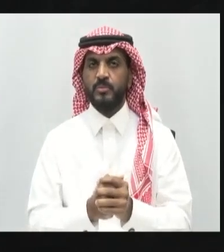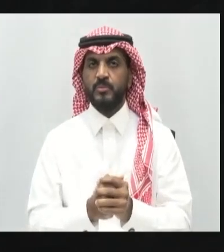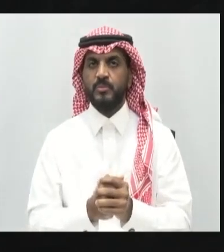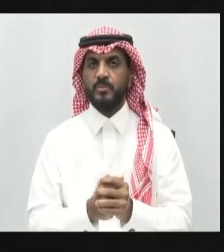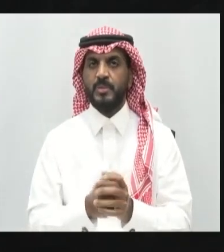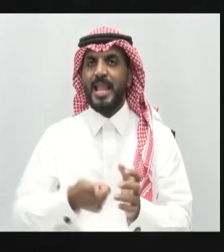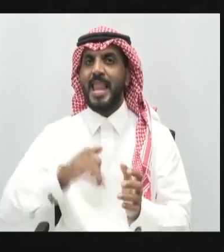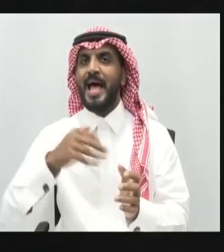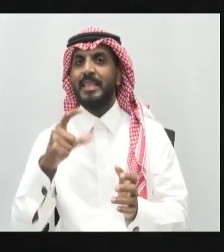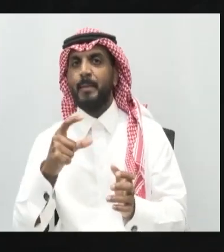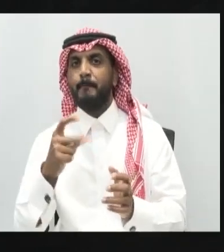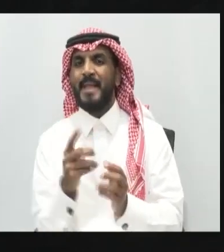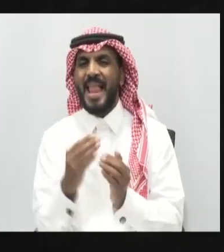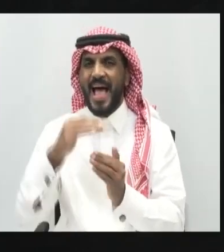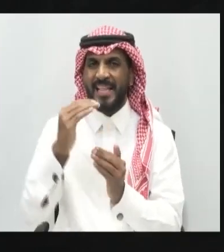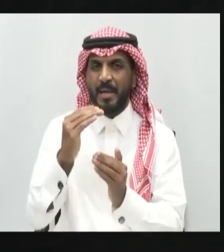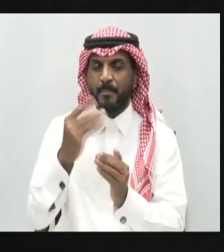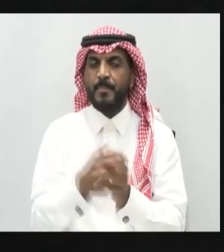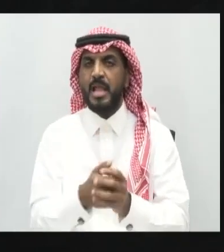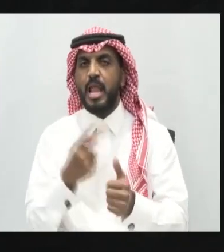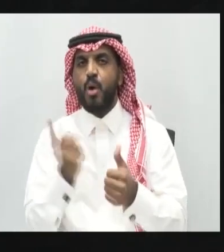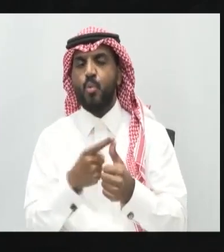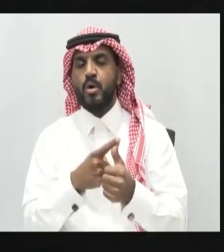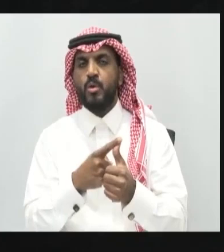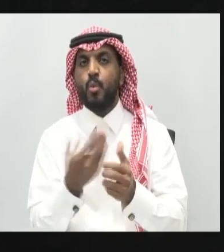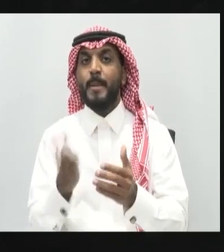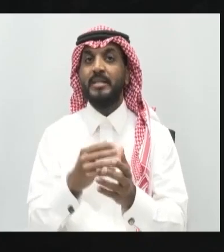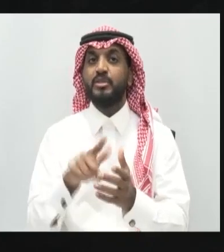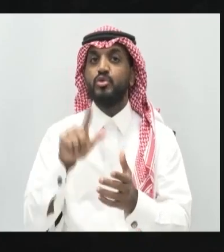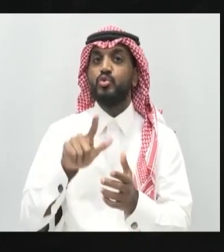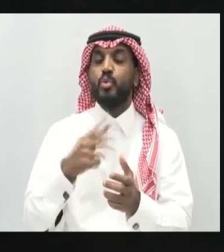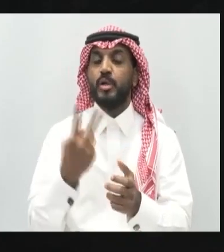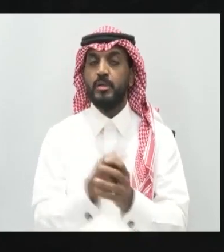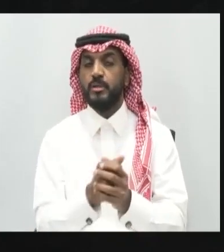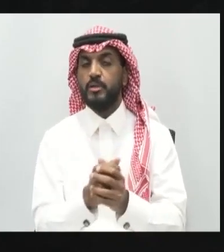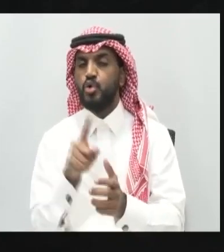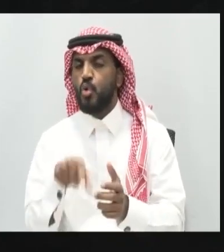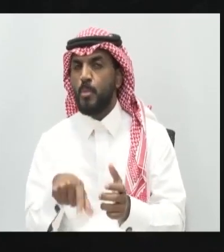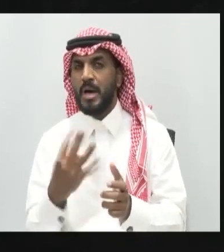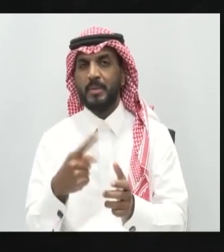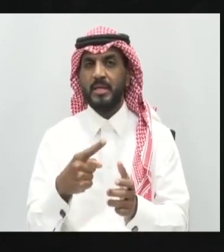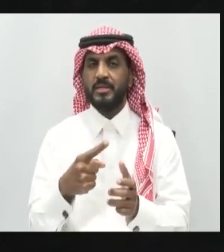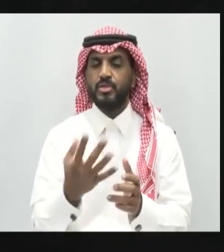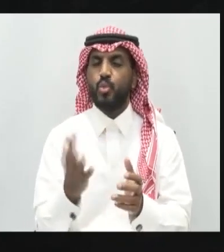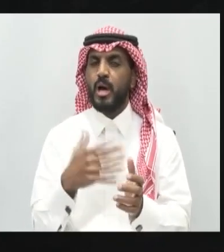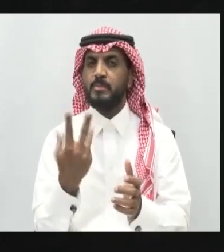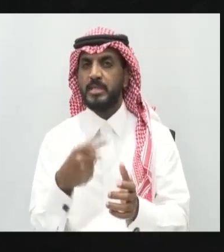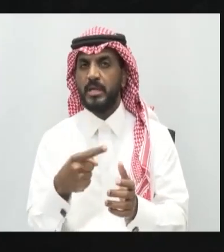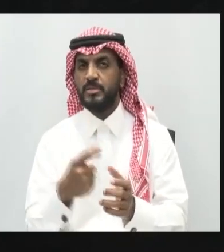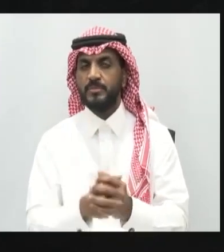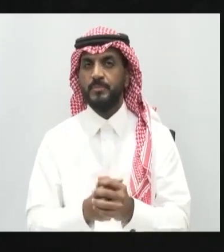الاحدب الاول وبعد اسبوعين يعني يوم 14 ويوم